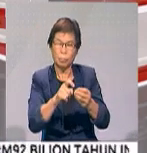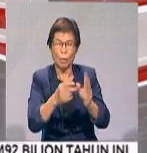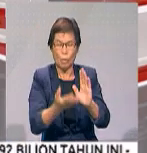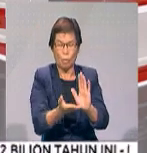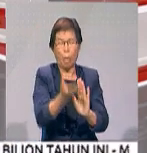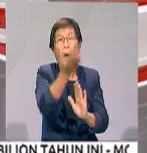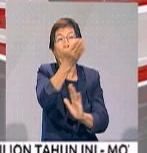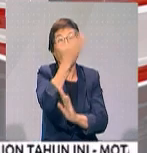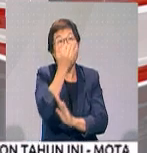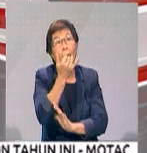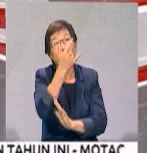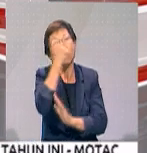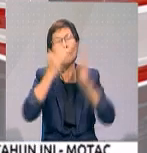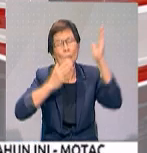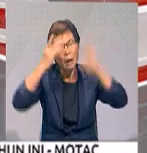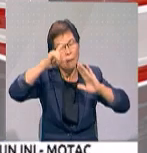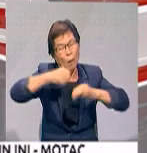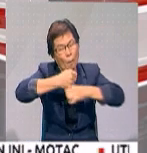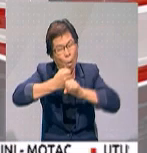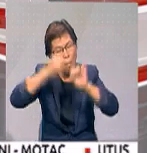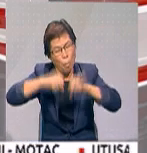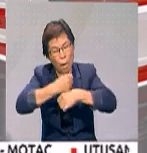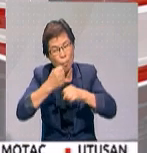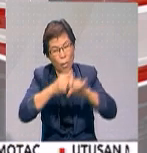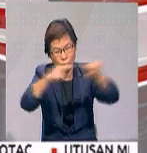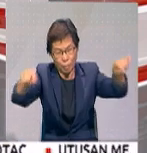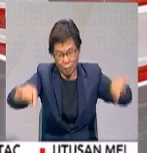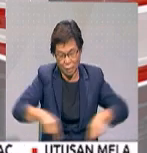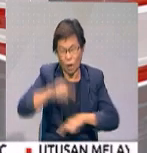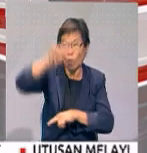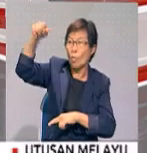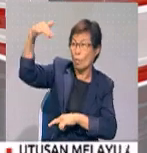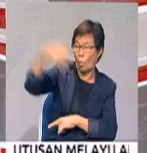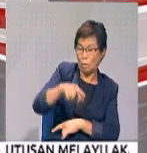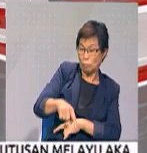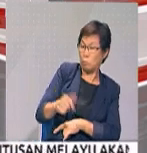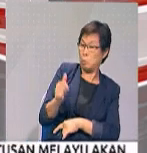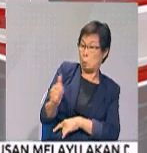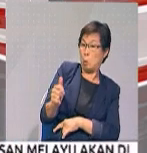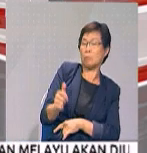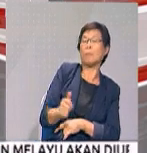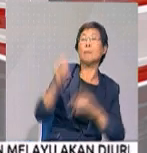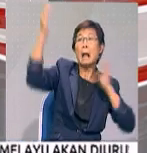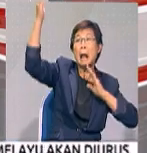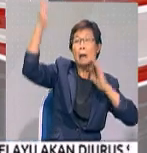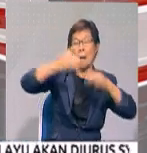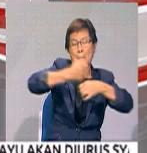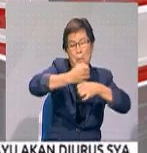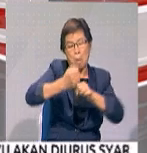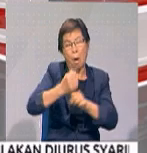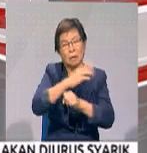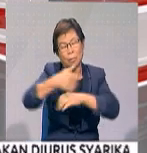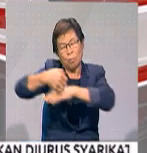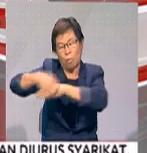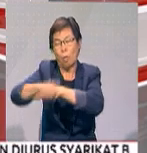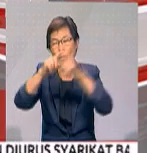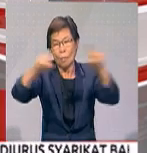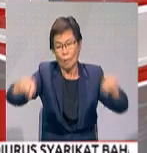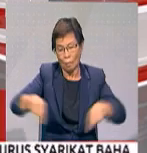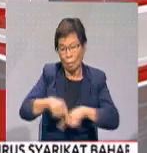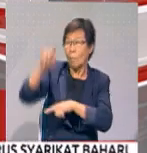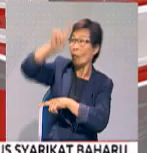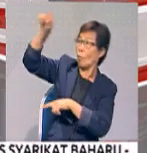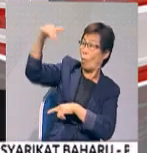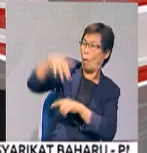dipertingkat memandangkan negara mampu menghasilkan panel solar yang berkualiti. Malaysia juga merupakan pengeluar dan pengeksport panel